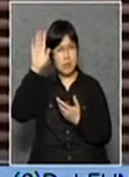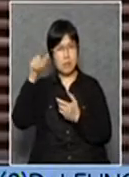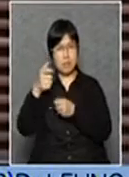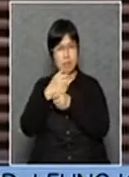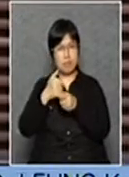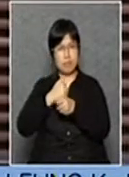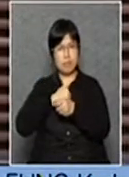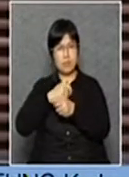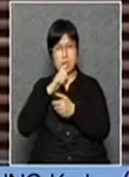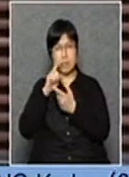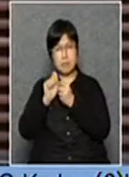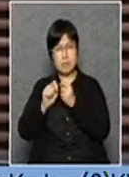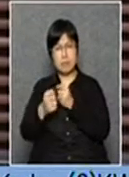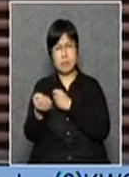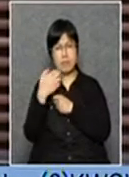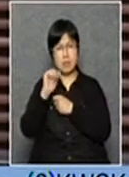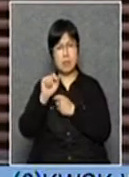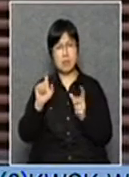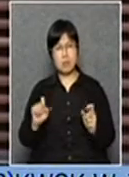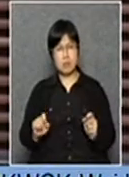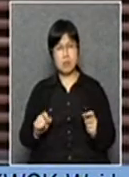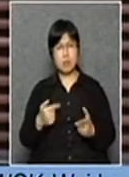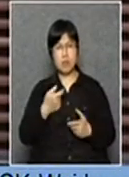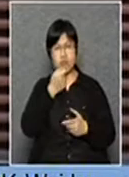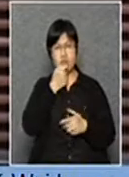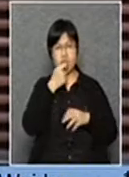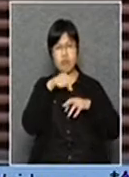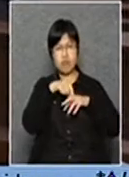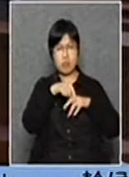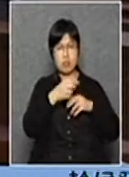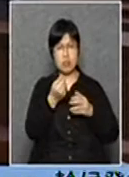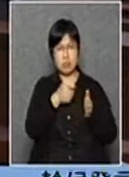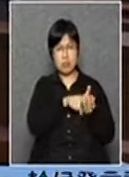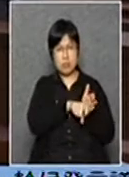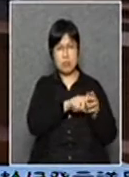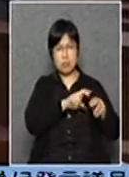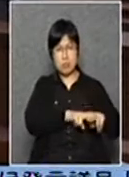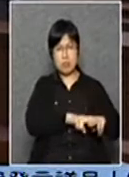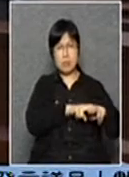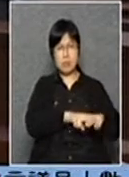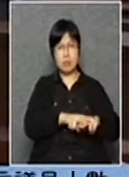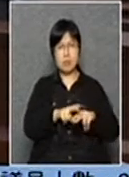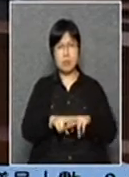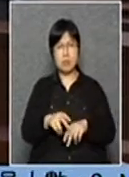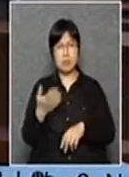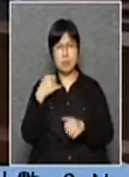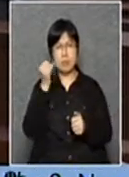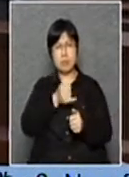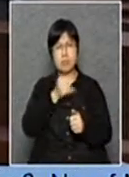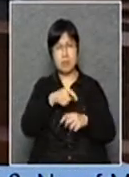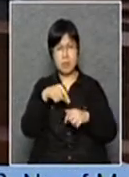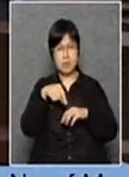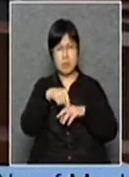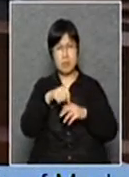時候都可以試下解釋一下，究竟點解我哋咁中意用呢啲基金嘅方法去處理，而我剛才所批評嘅有關基金嘅缺